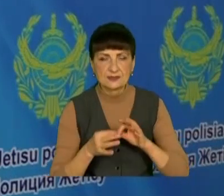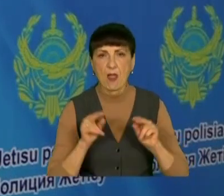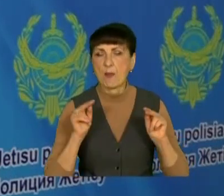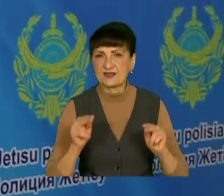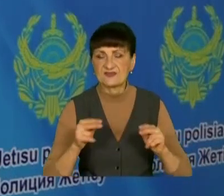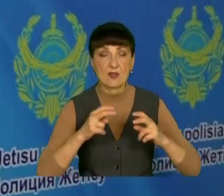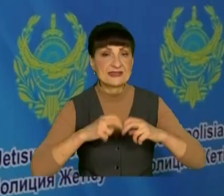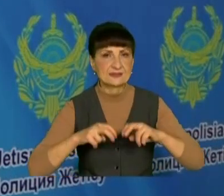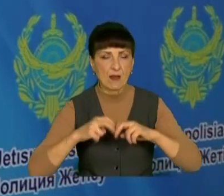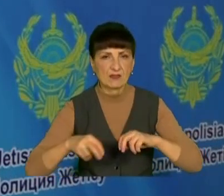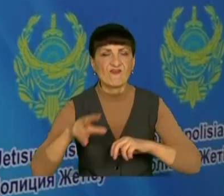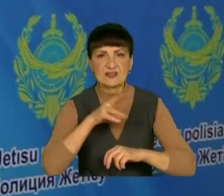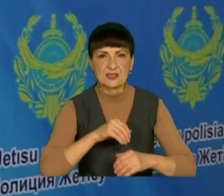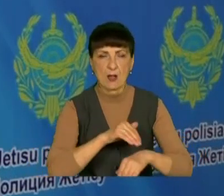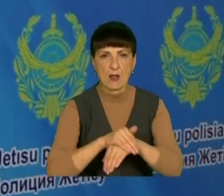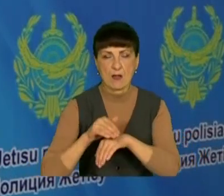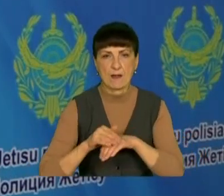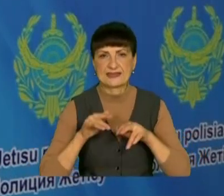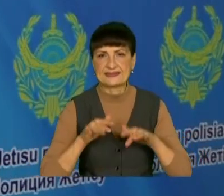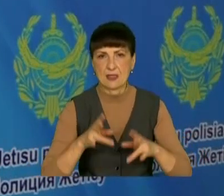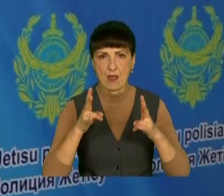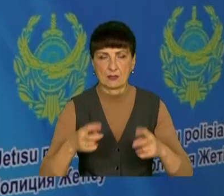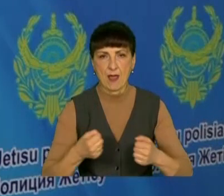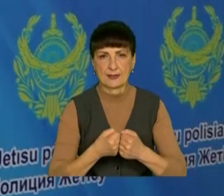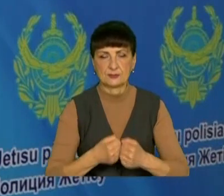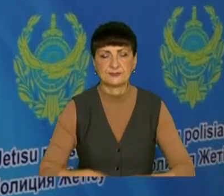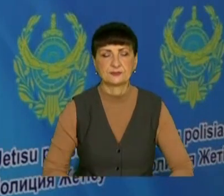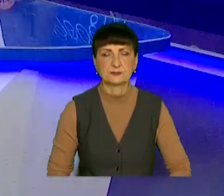объективному исследованию всех обстоятельств дорожного происшествия.